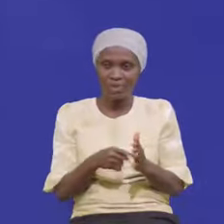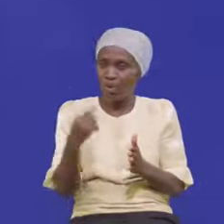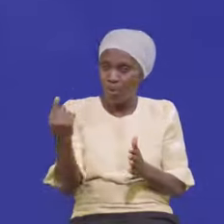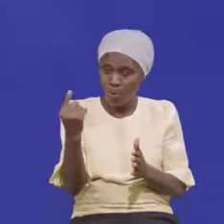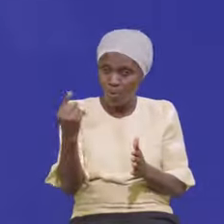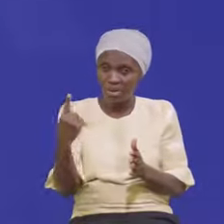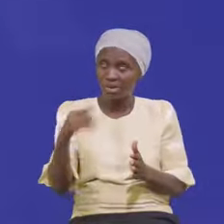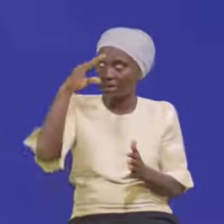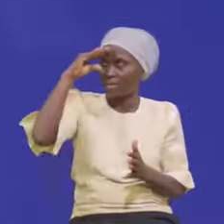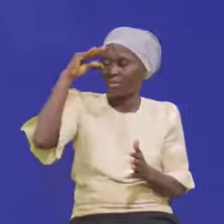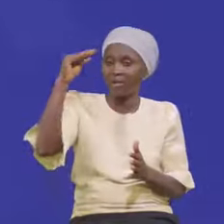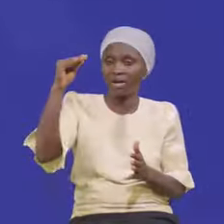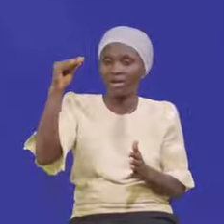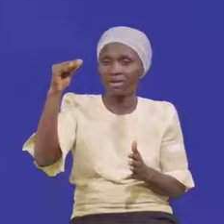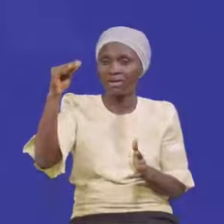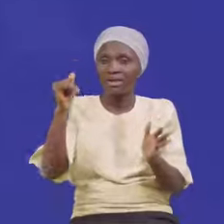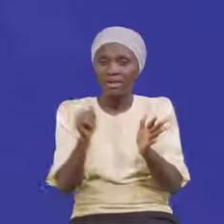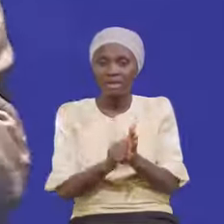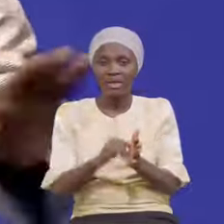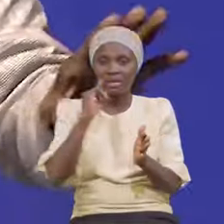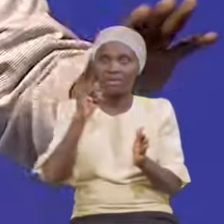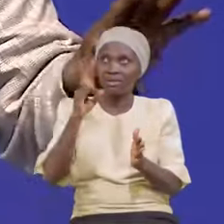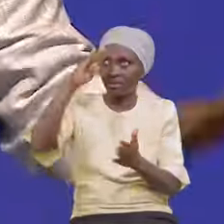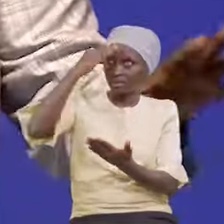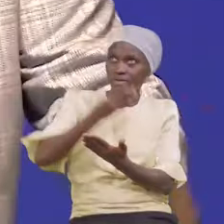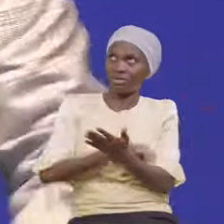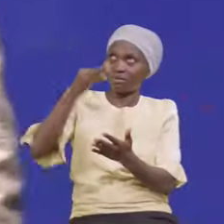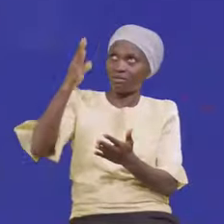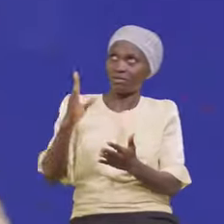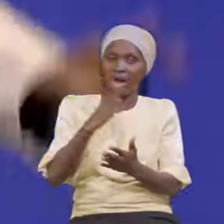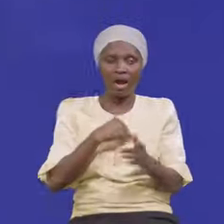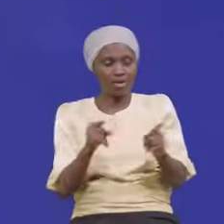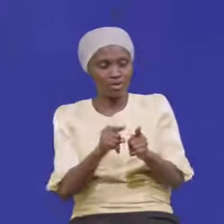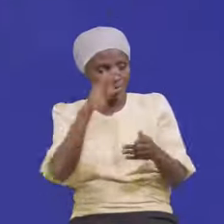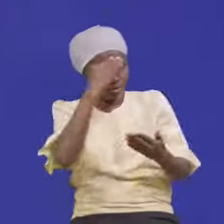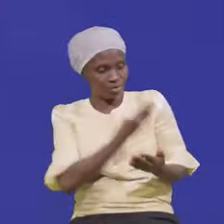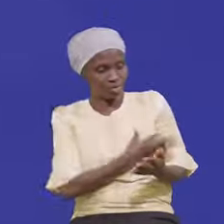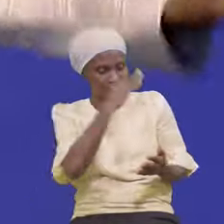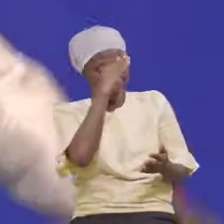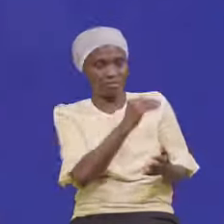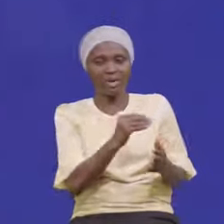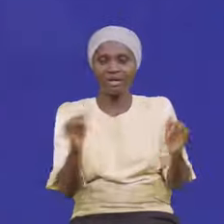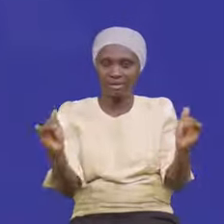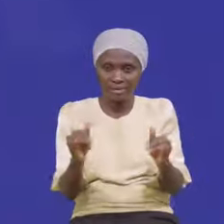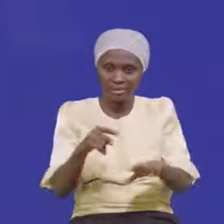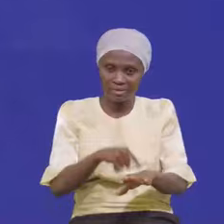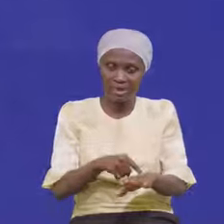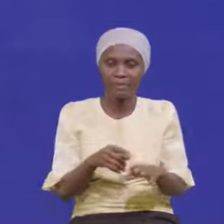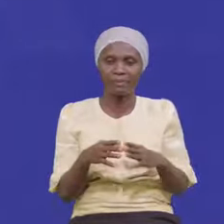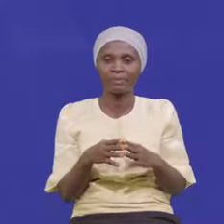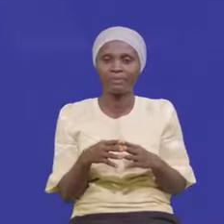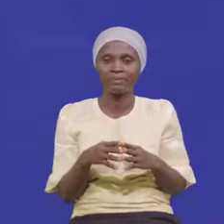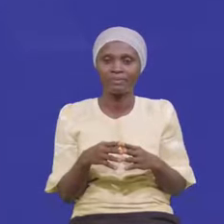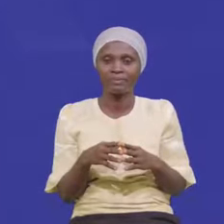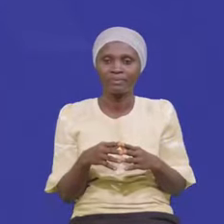the man, కేవలం నరుడు, that is son of God and son of man at the same time, ఆయన దేవుని